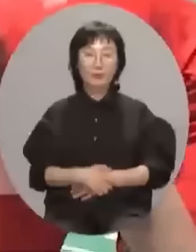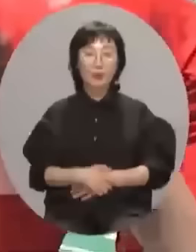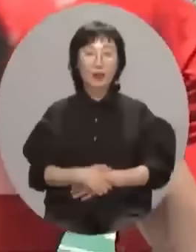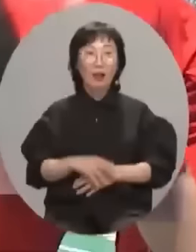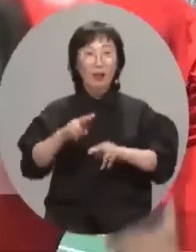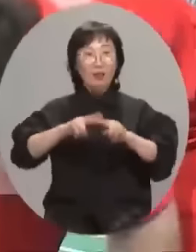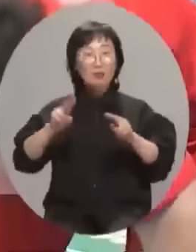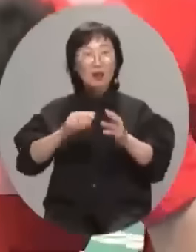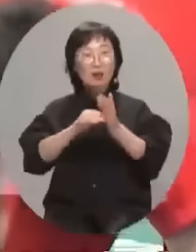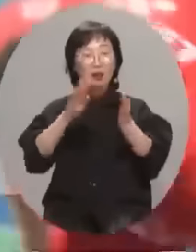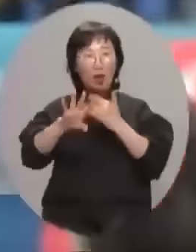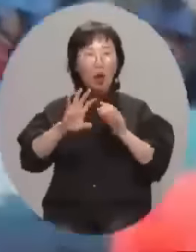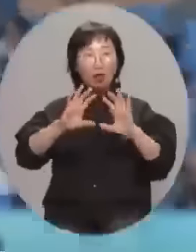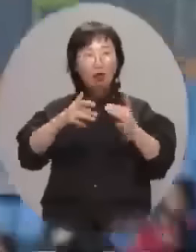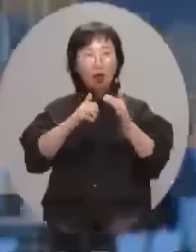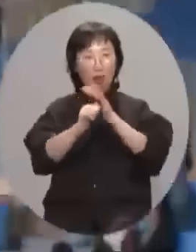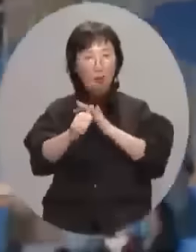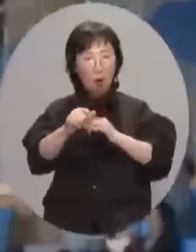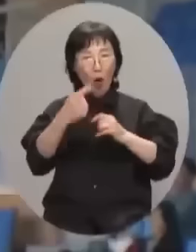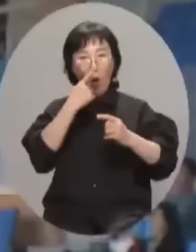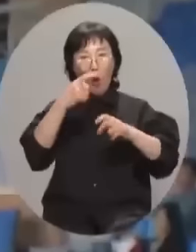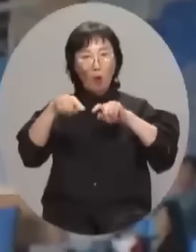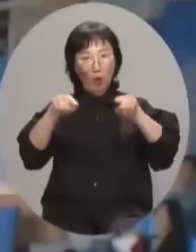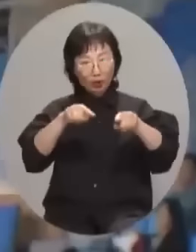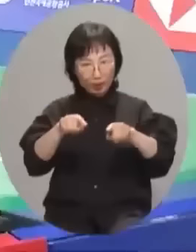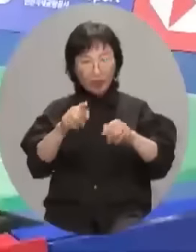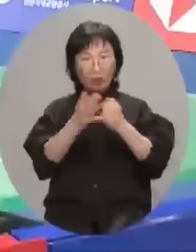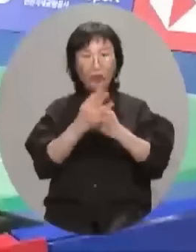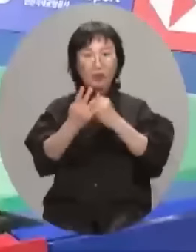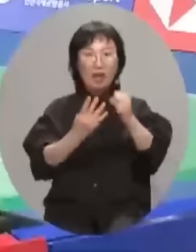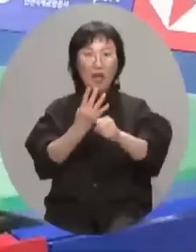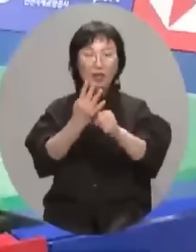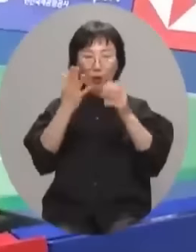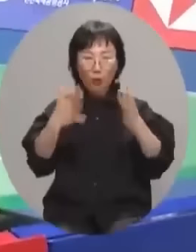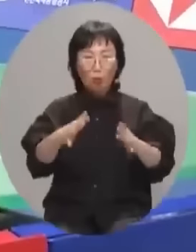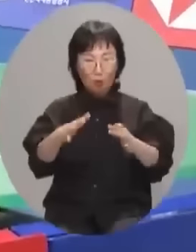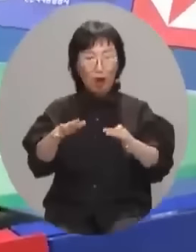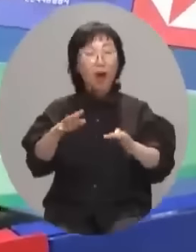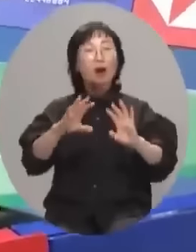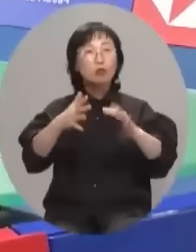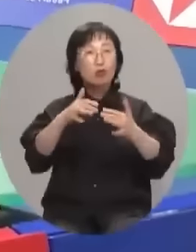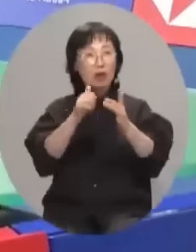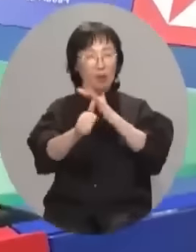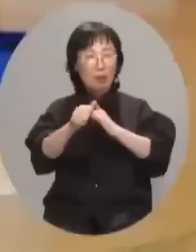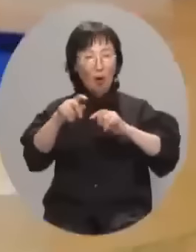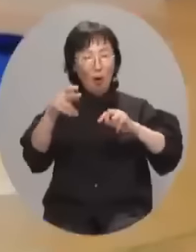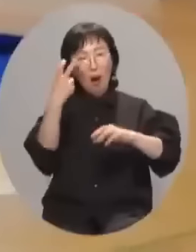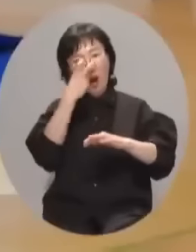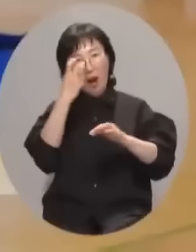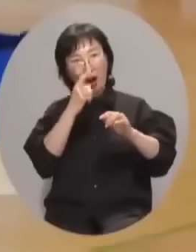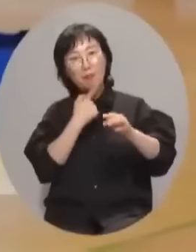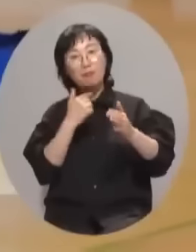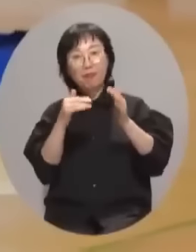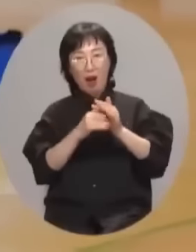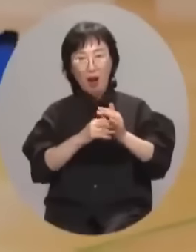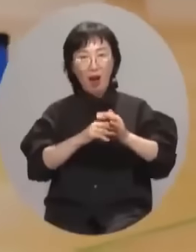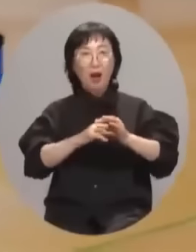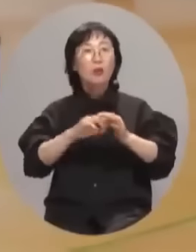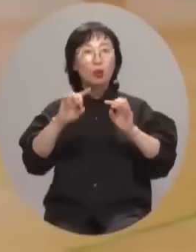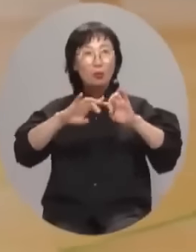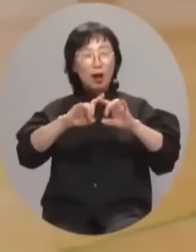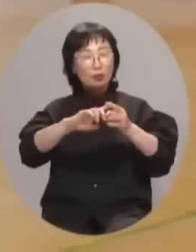은퇴후 국가대표 코치는 물론 4년 가량 실업팀 감독을 맡아 지도력도 인정받았고 활발한 방송 출연으로